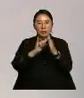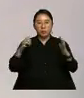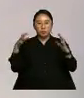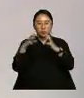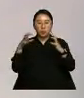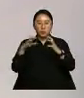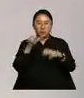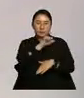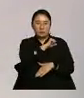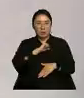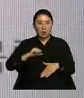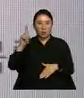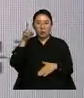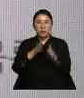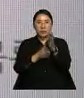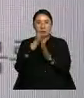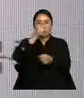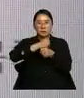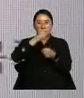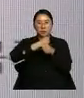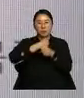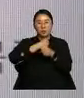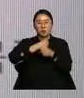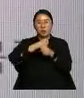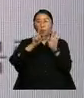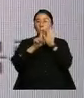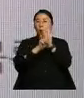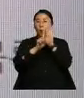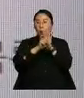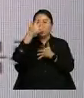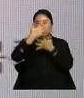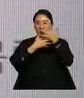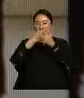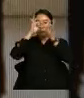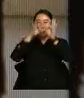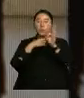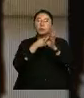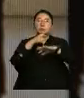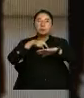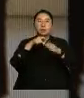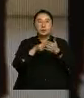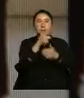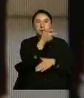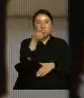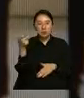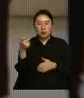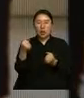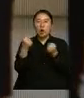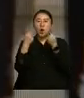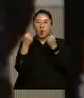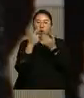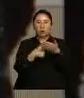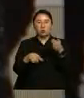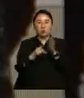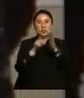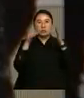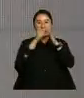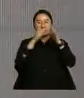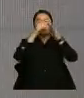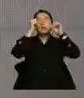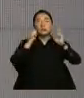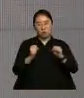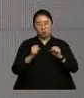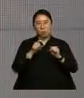모임을 자제하자 며 고향 씨가 만든 홍보 영상입니다 보고싶은 마음이야 굴뚝같지만 건강을 위해 집에 있길